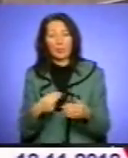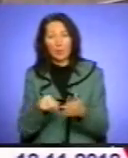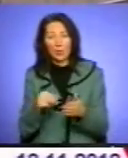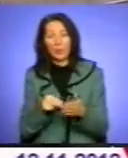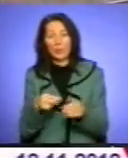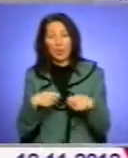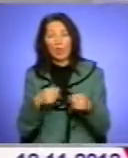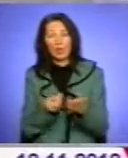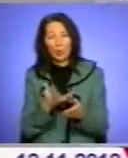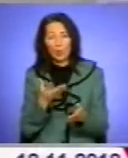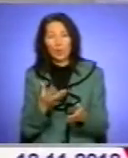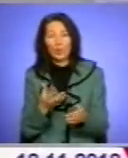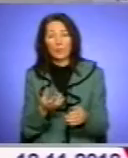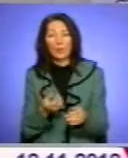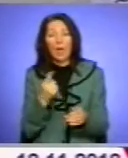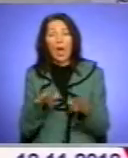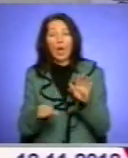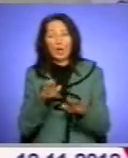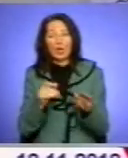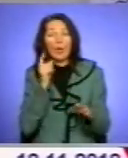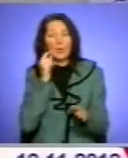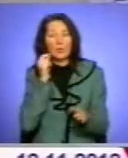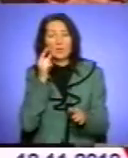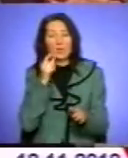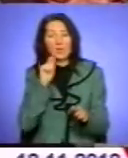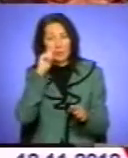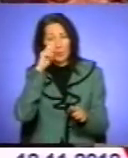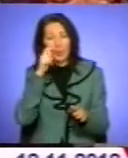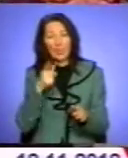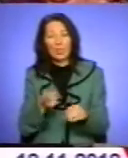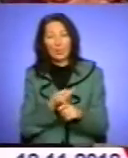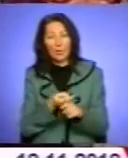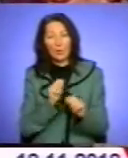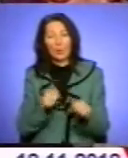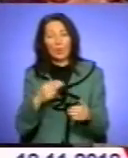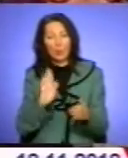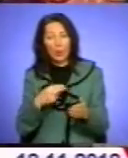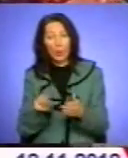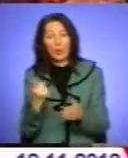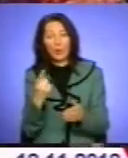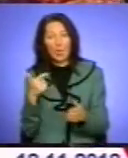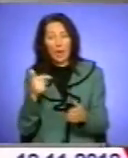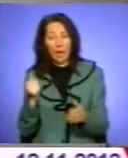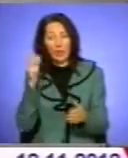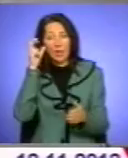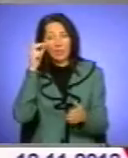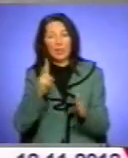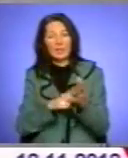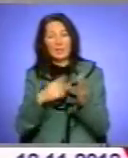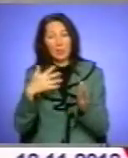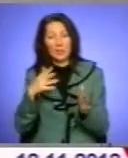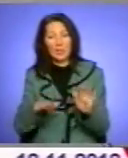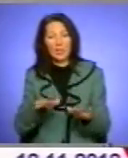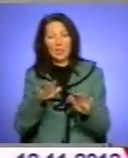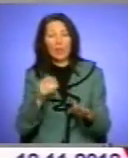мільйонів гривень. Кілограм цибулі чи картоплі можна було придбати за гривню. Гречка коштувала в середньому 7,50 за кілограм, а